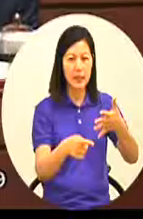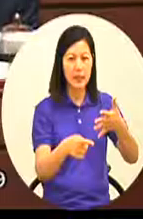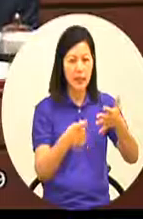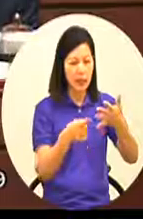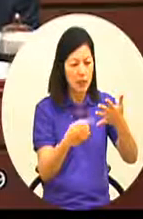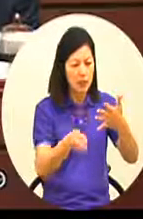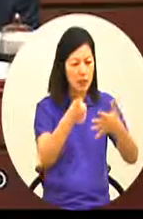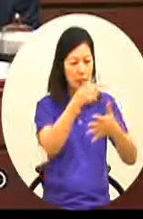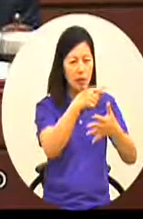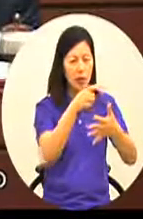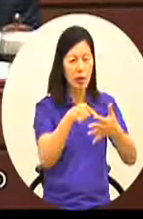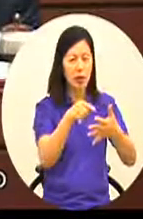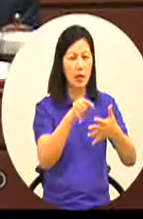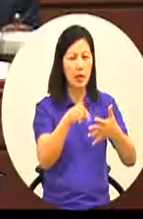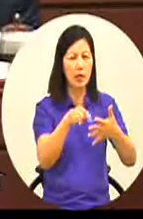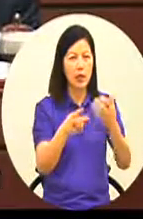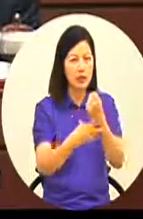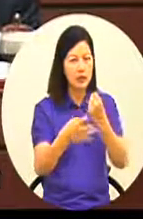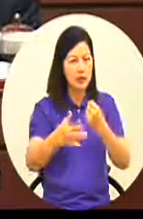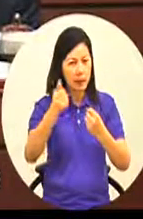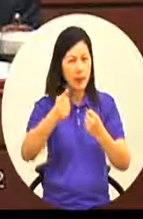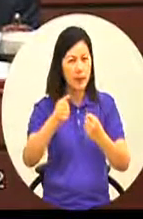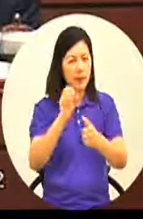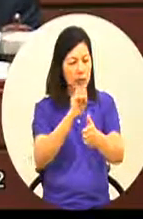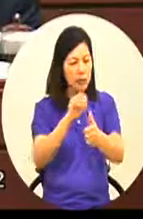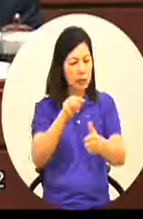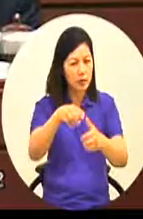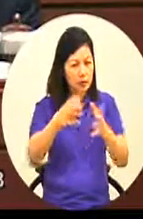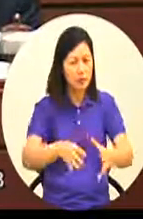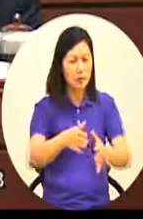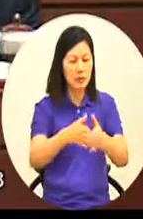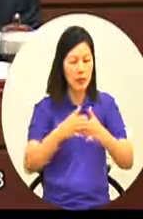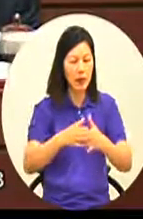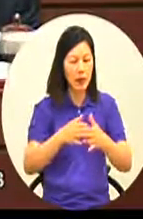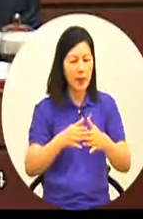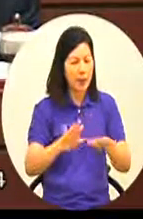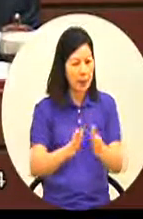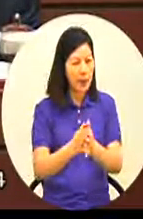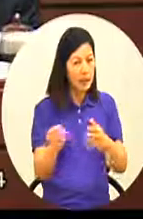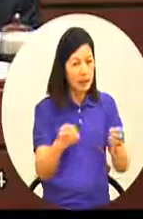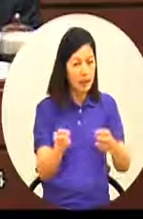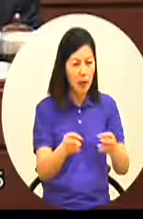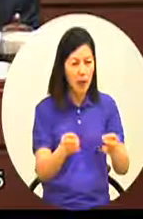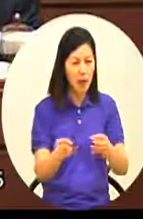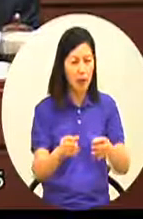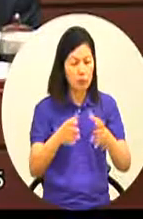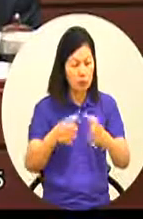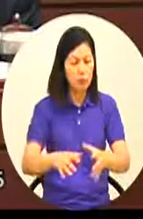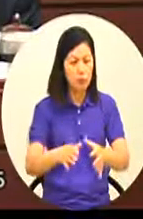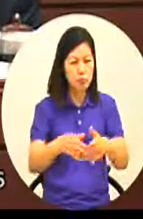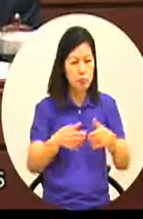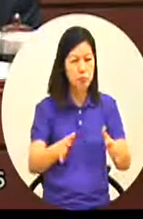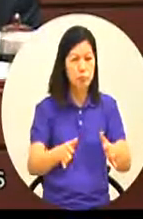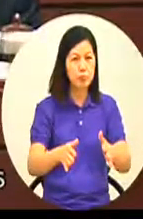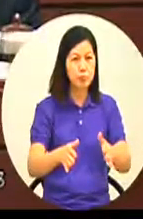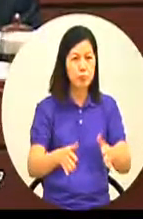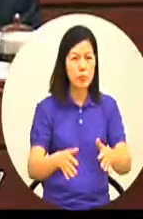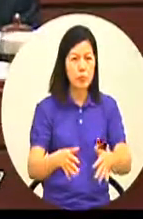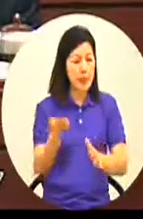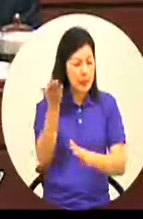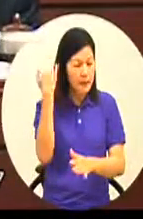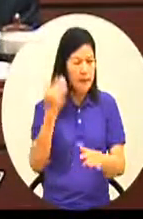要来办这个物件，啊，伊个当随时啊来甲咱家啊，咱来讨论看是不是来办理啦。啊，进阶进行就